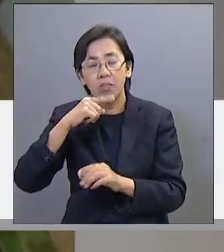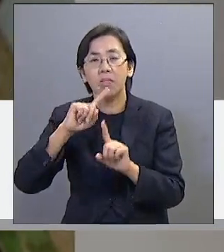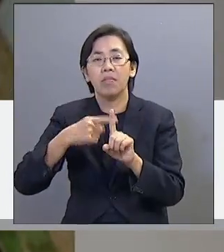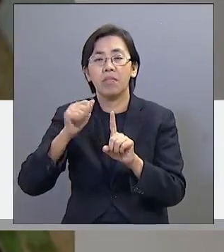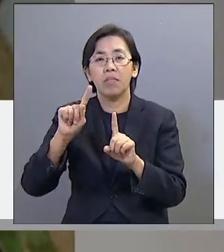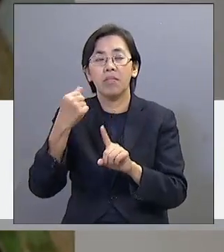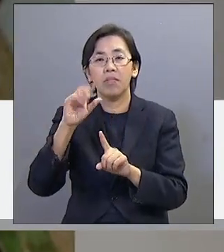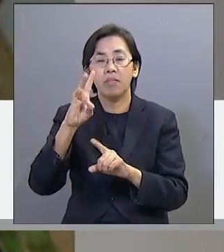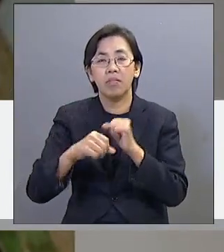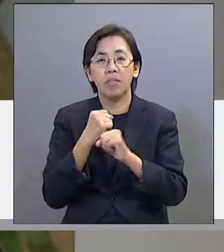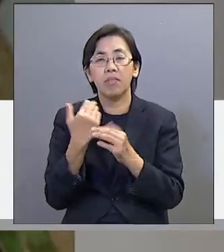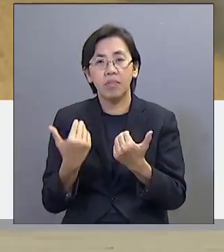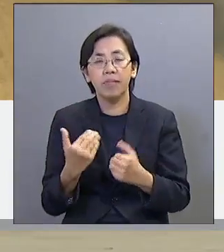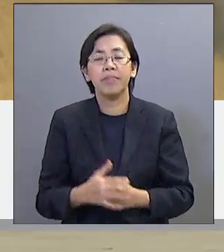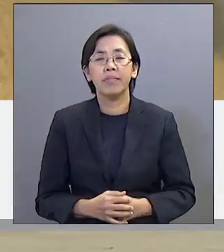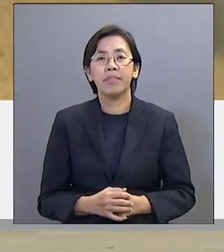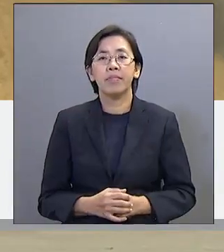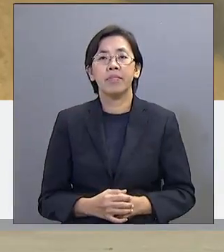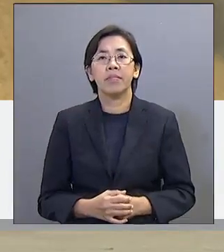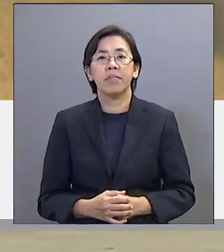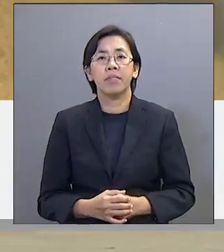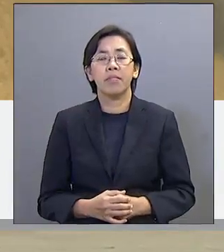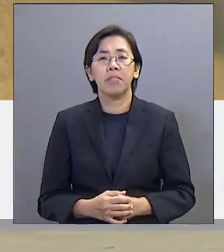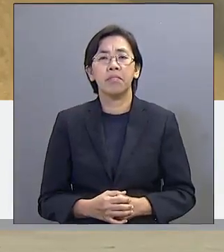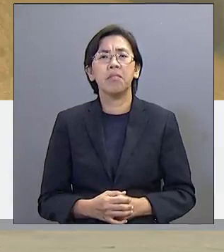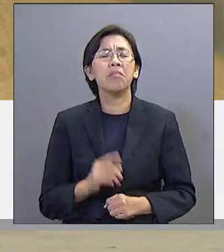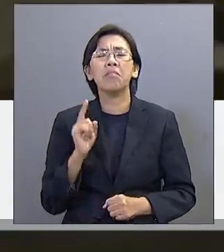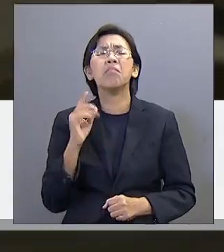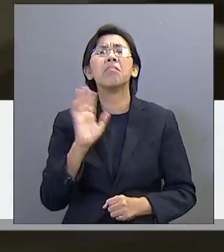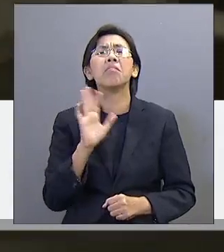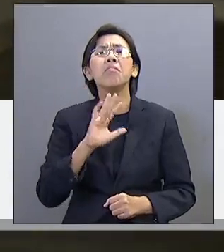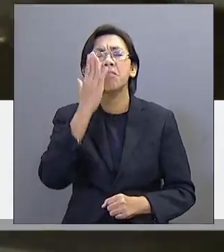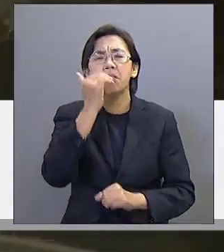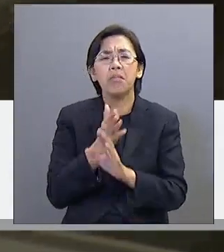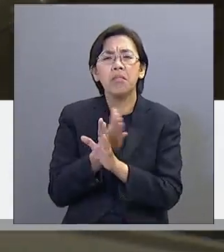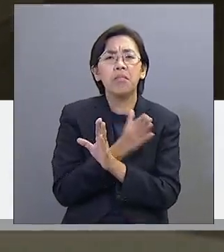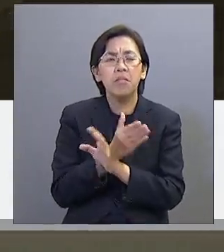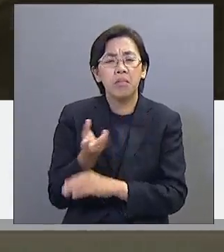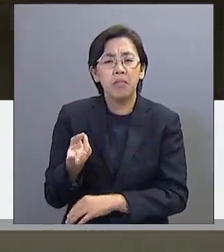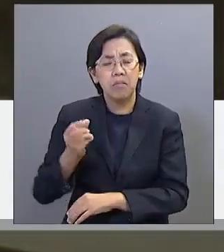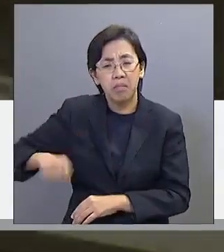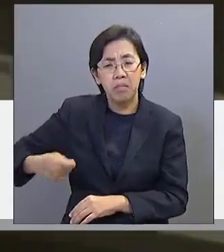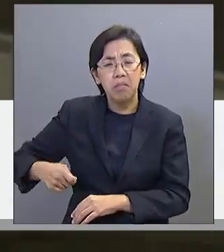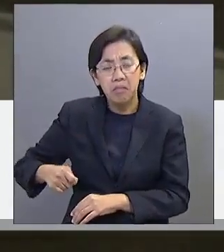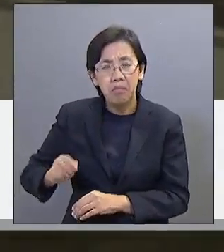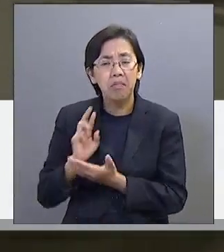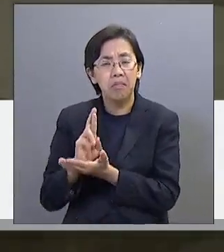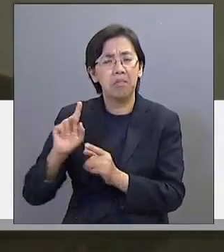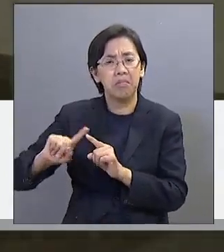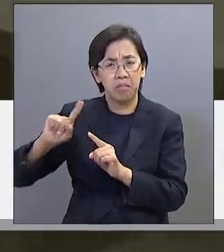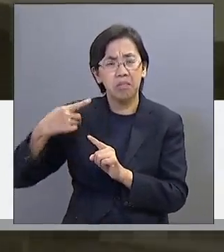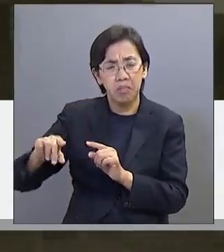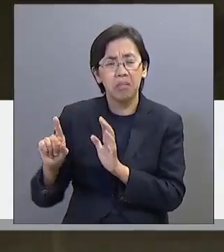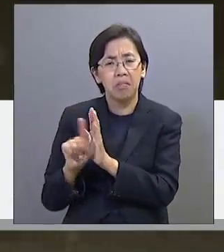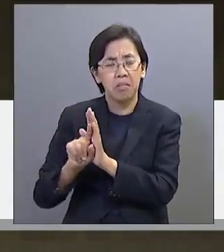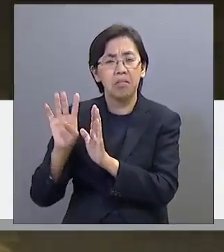พฤศจิกายนที่ผ่านมาค่ะซึ่งนี่ก็ไม่ใช่เรื่องใหม่อะไรเพราะก่อนหน้านี้เนี่ยพกาลำดวนเคยได้รับรางวัลมาแล้ว 4